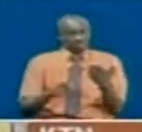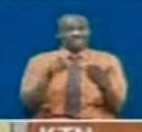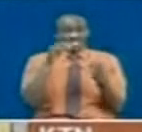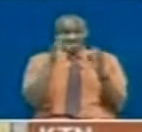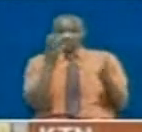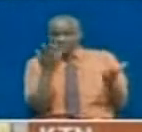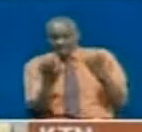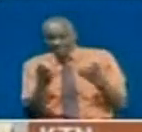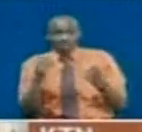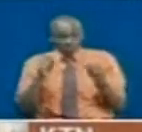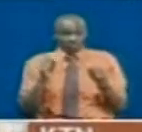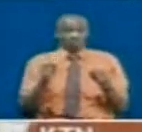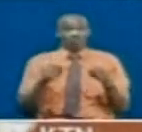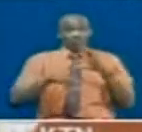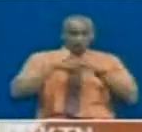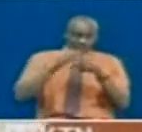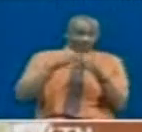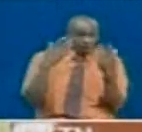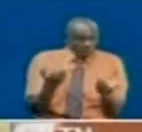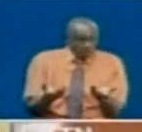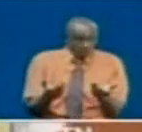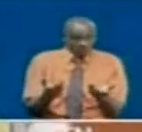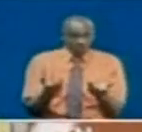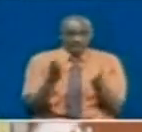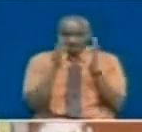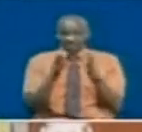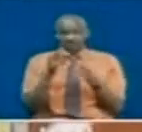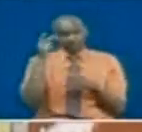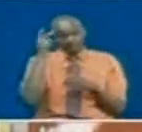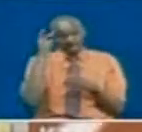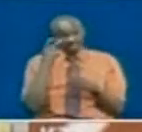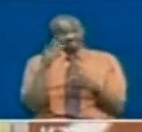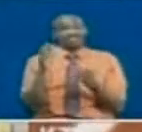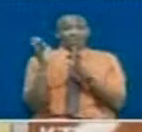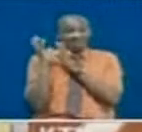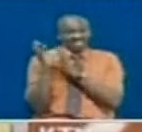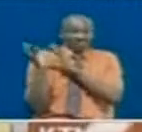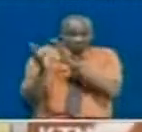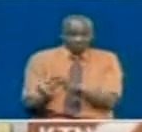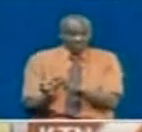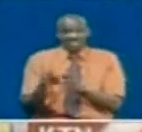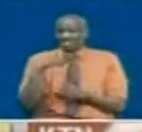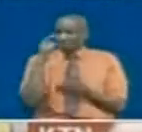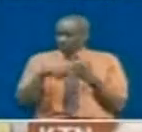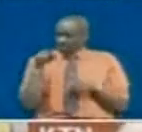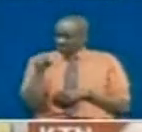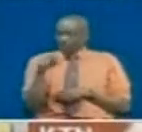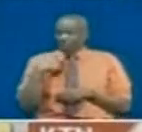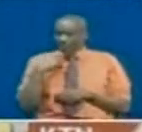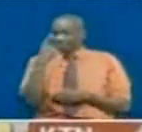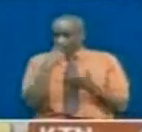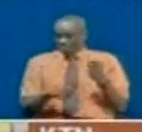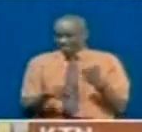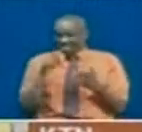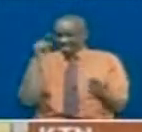ni kuleta nafuu na kumuondolea mlipa karo mzigo, wadau husika wanasema